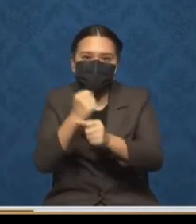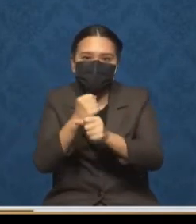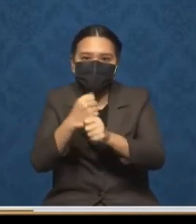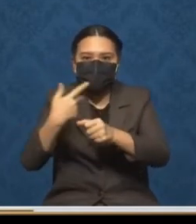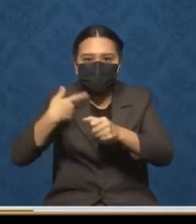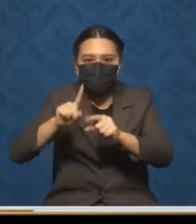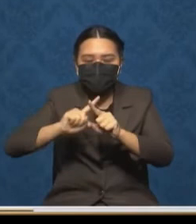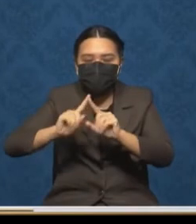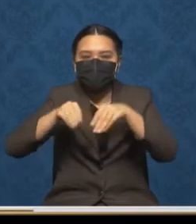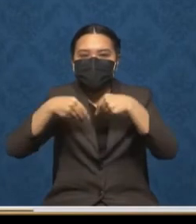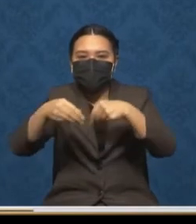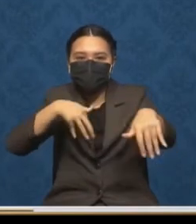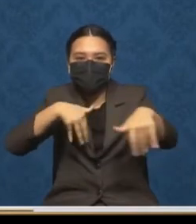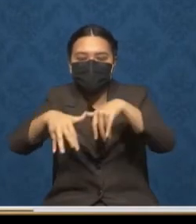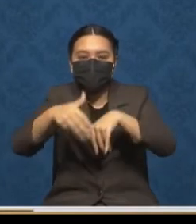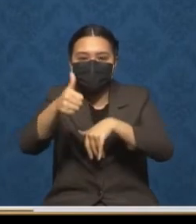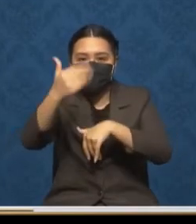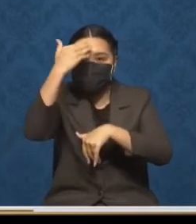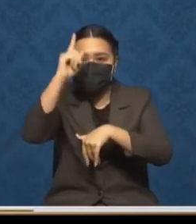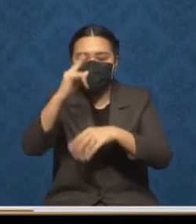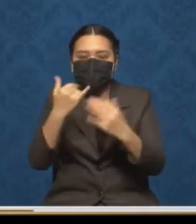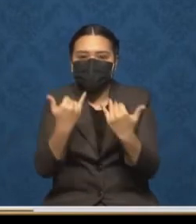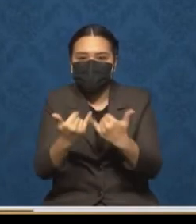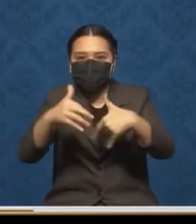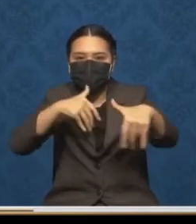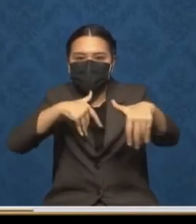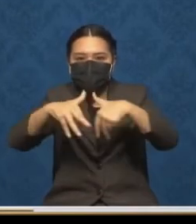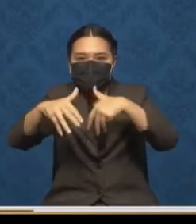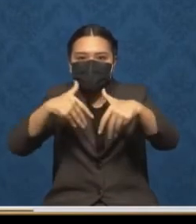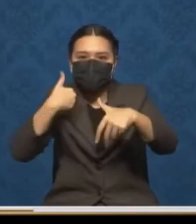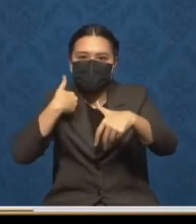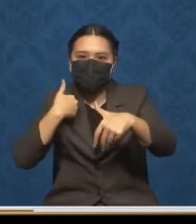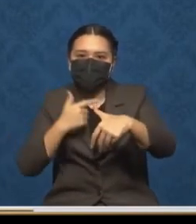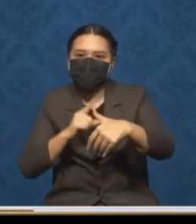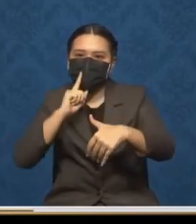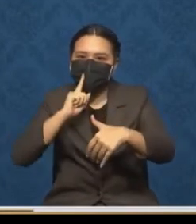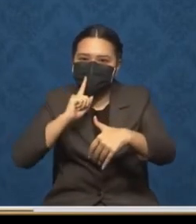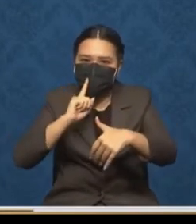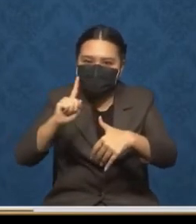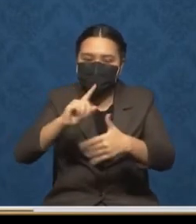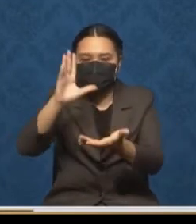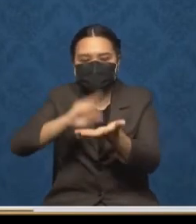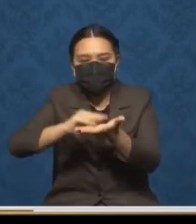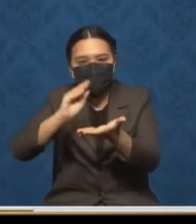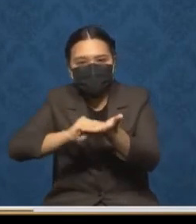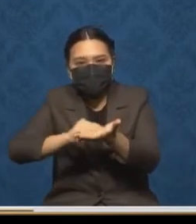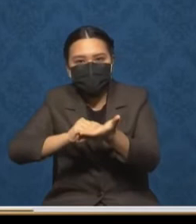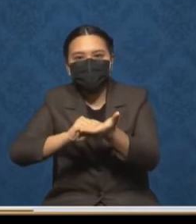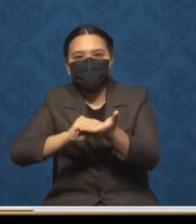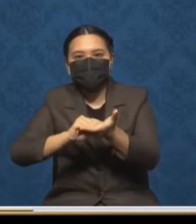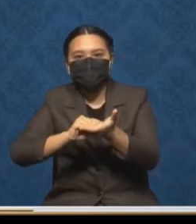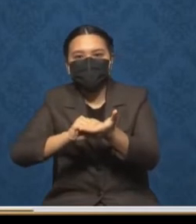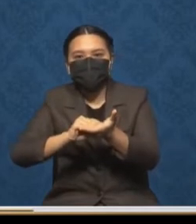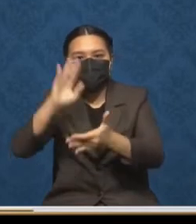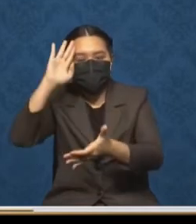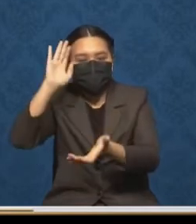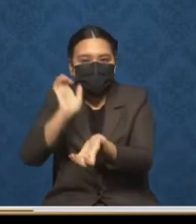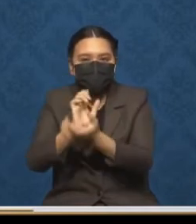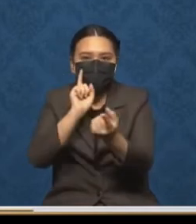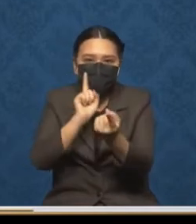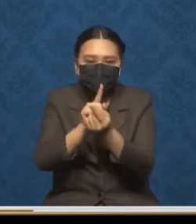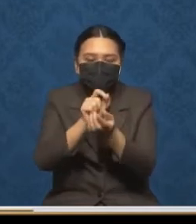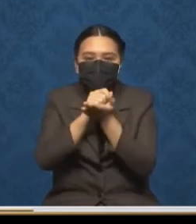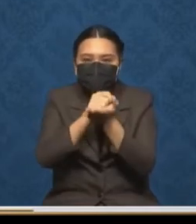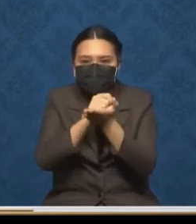ตอนนี้พิน้มมมชน ก็ไปแ้งความหรอรับการเปิการส